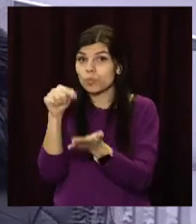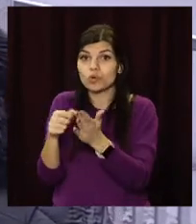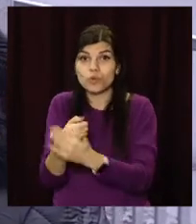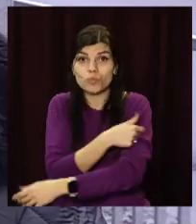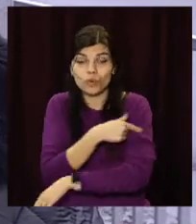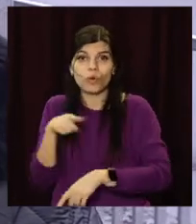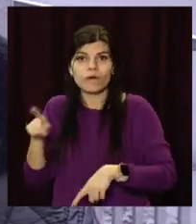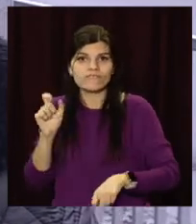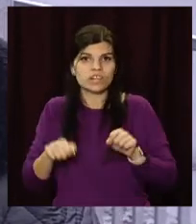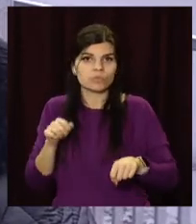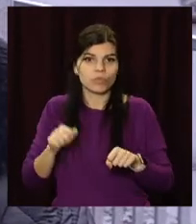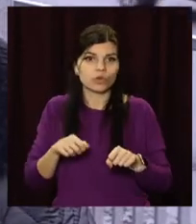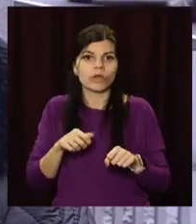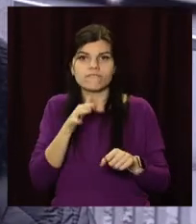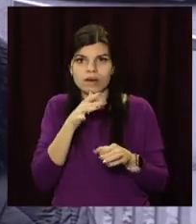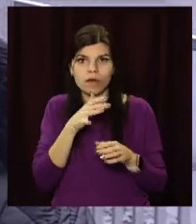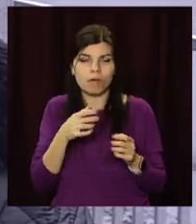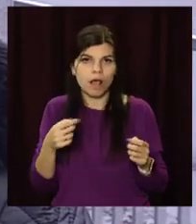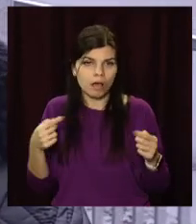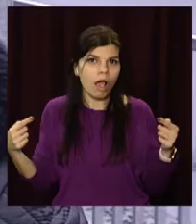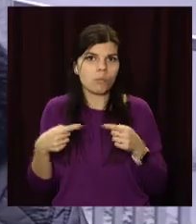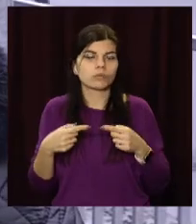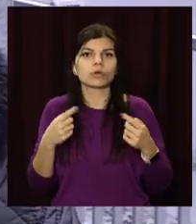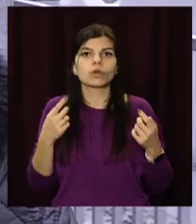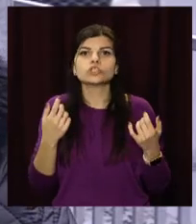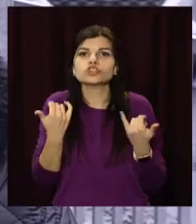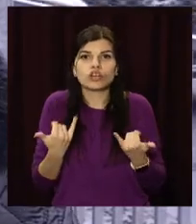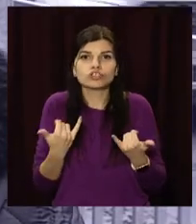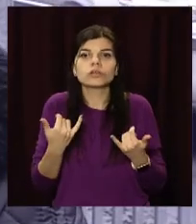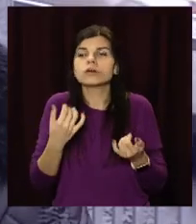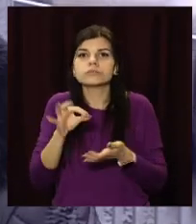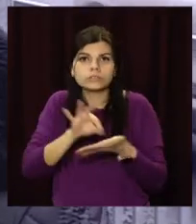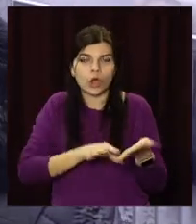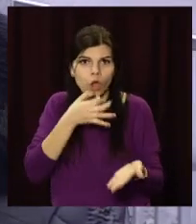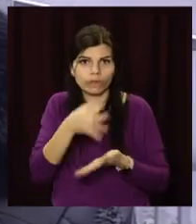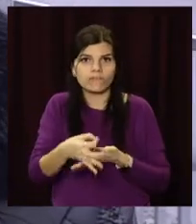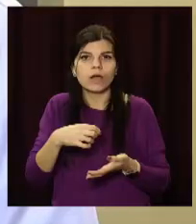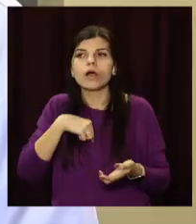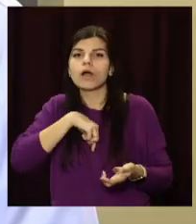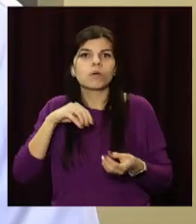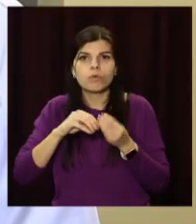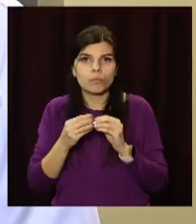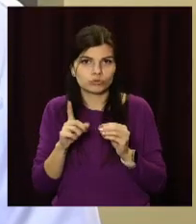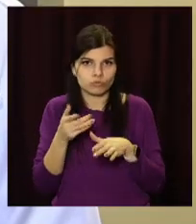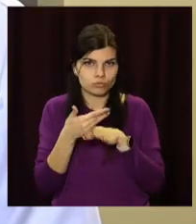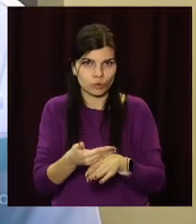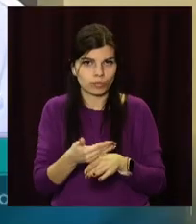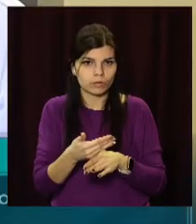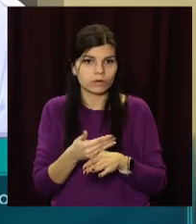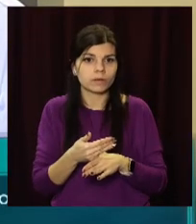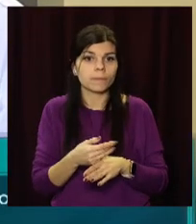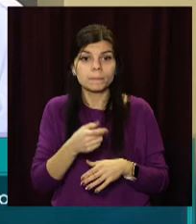лікарні, мали можливість своєчасно отримати найсучаснішу медичну допомогу. Ми отримали обладнання